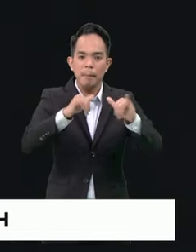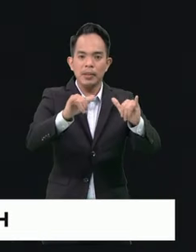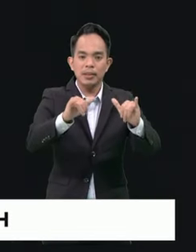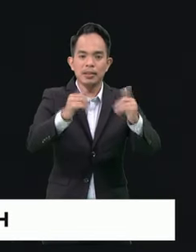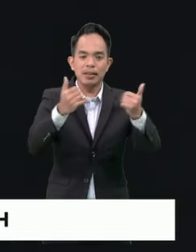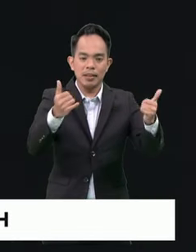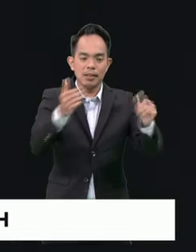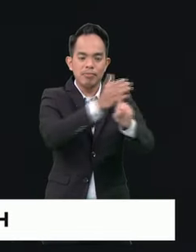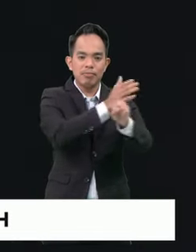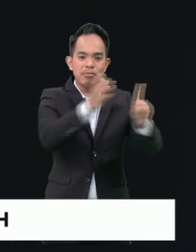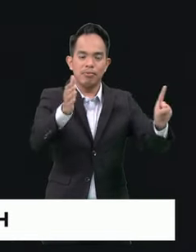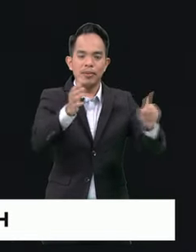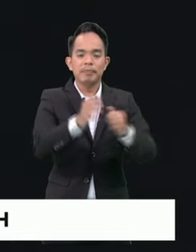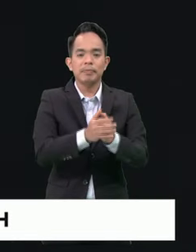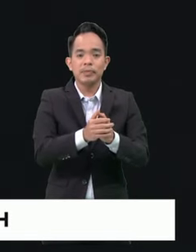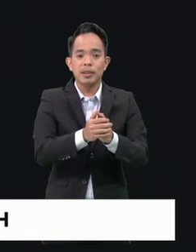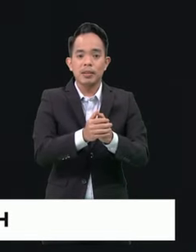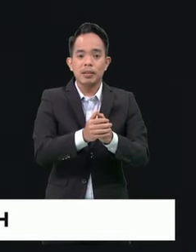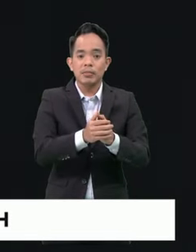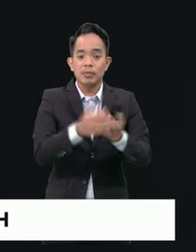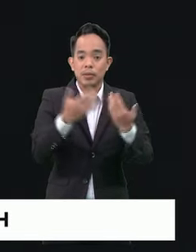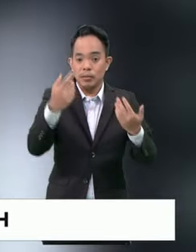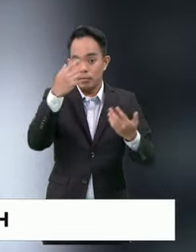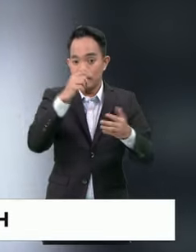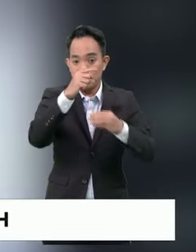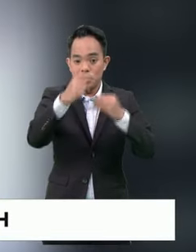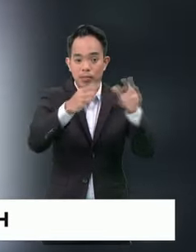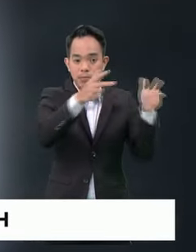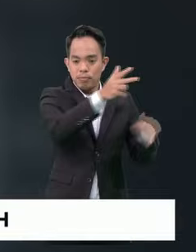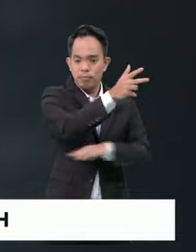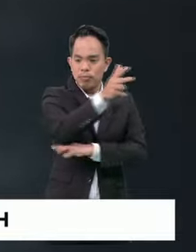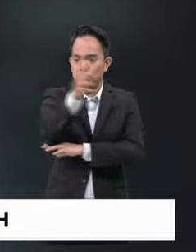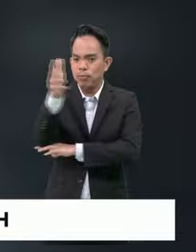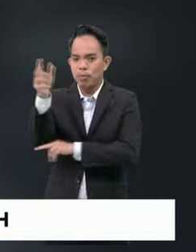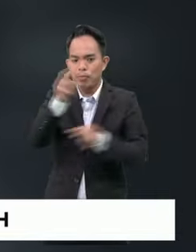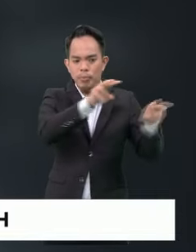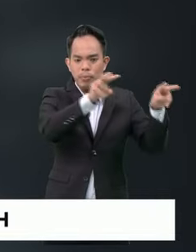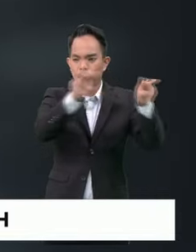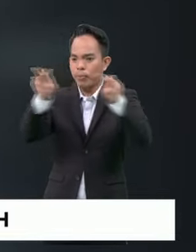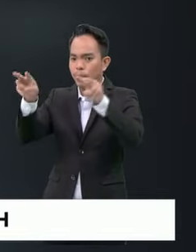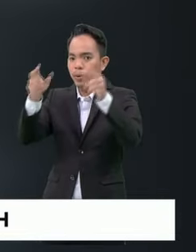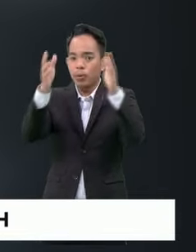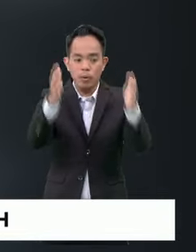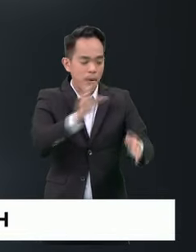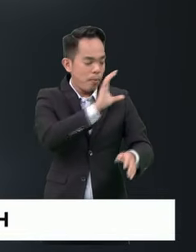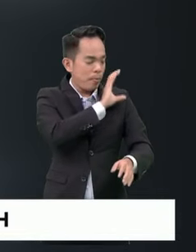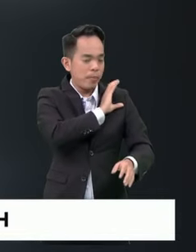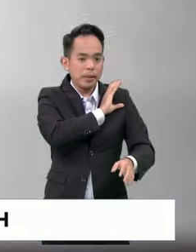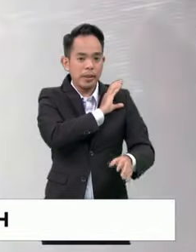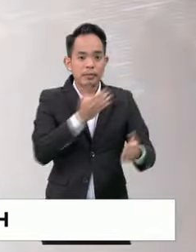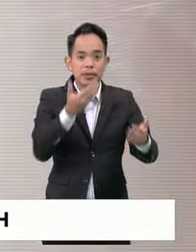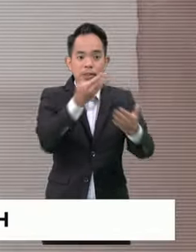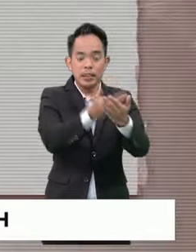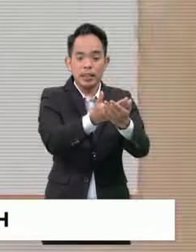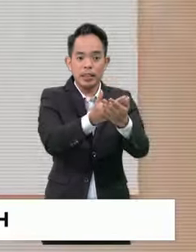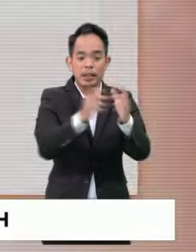kehanyutan. Hal ini menuntut penjelasan berkait pemantauan, penguatkuasaan dan pembanterasan oleh pihak berkuasa dan cadangan oleh